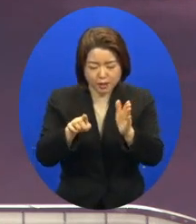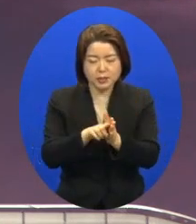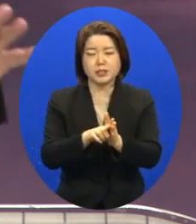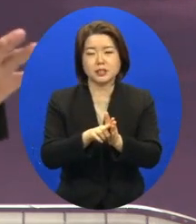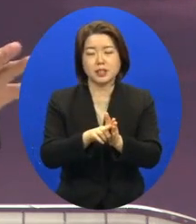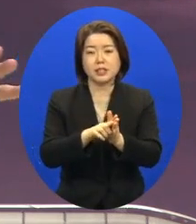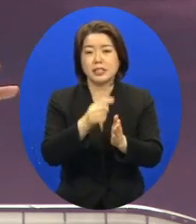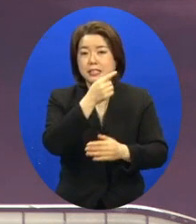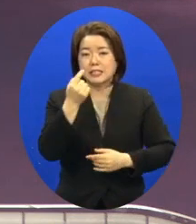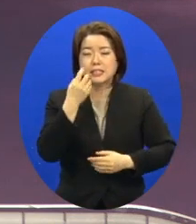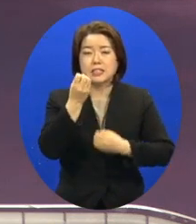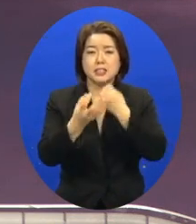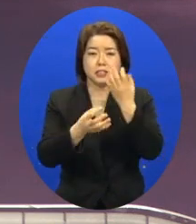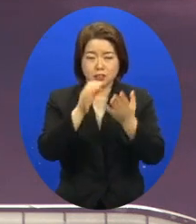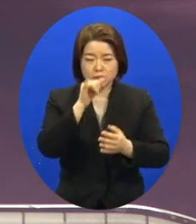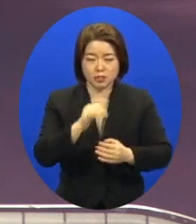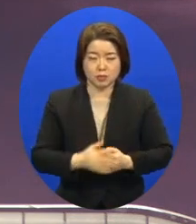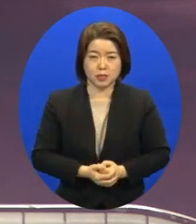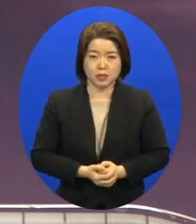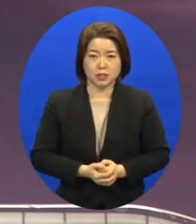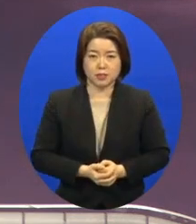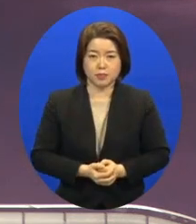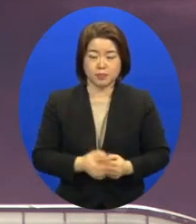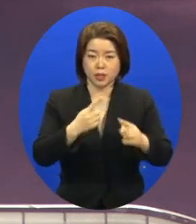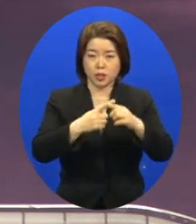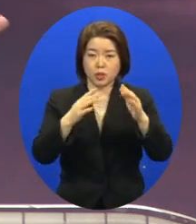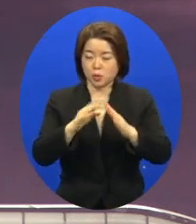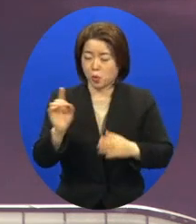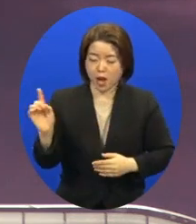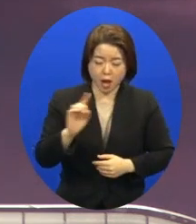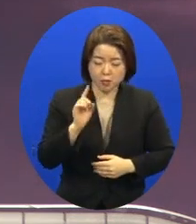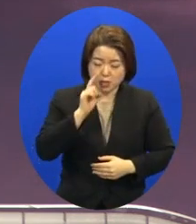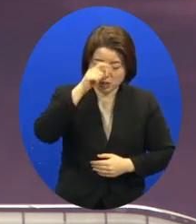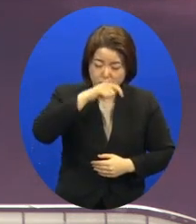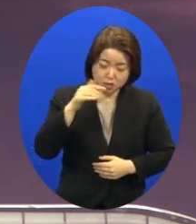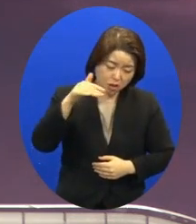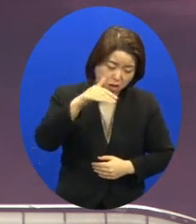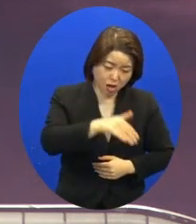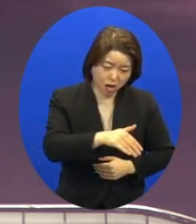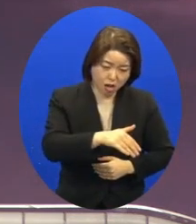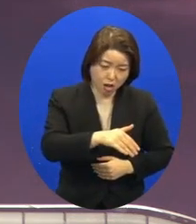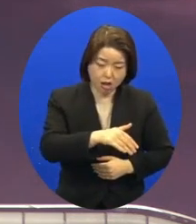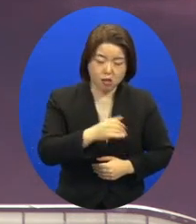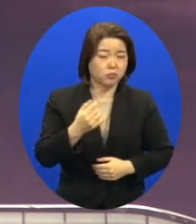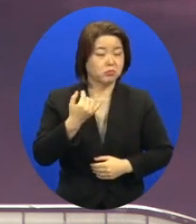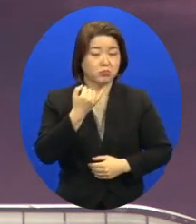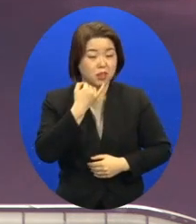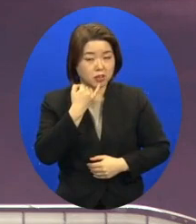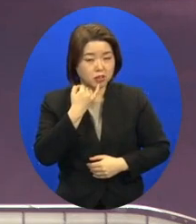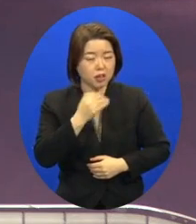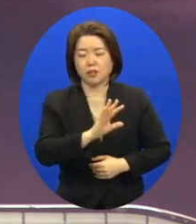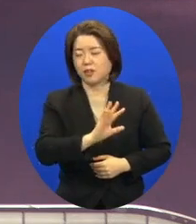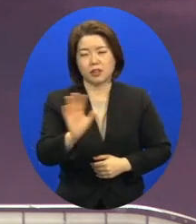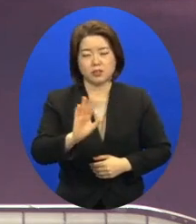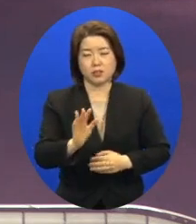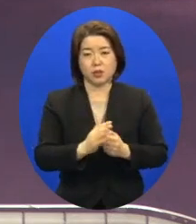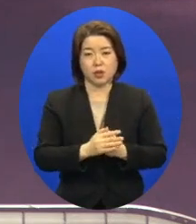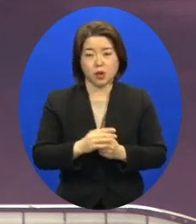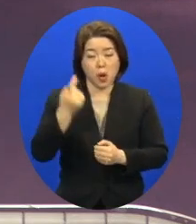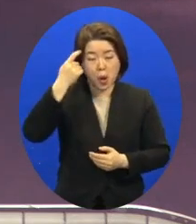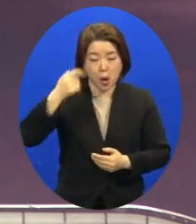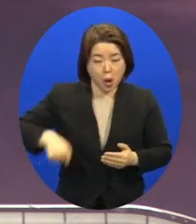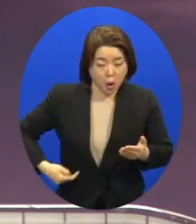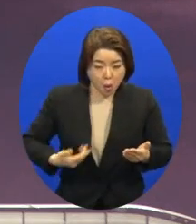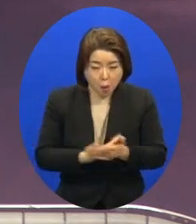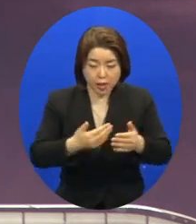교회 아무리 타락해도 뭐 괜찮다 그런 말 아닙니다. 회개할 것이 있으면 반드시